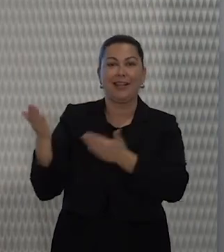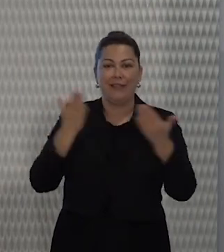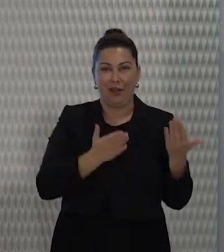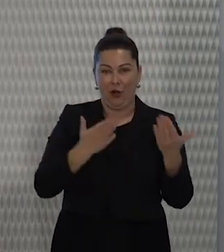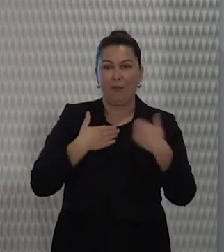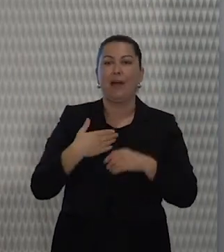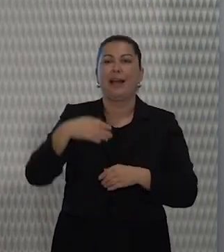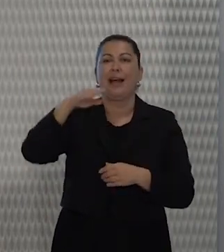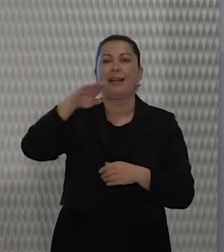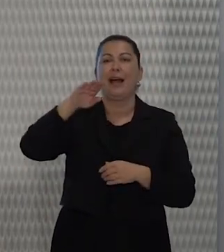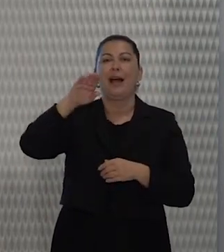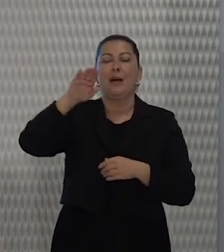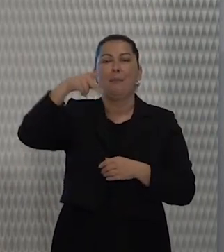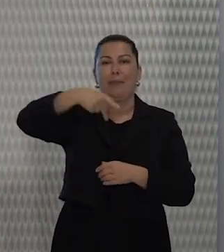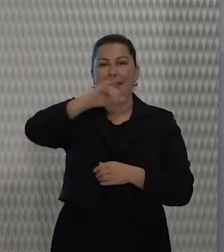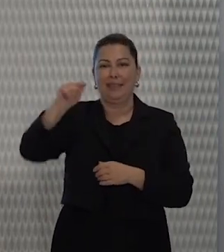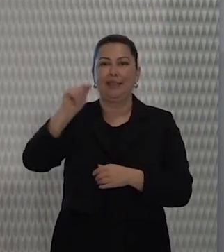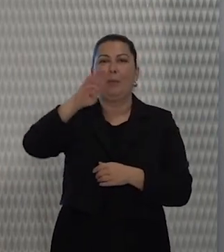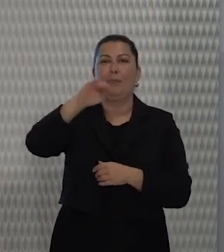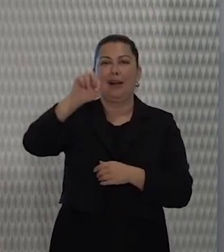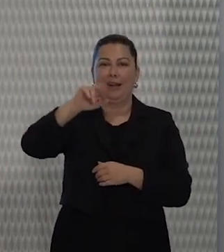Bayer.